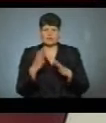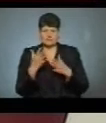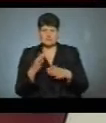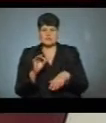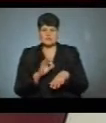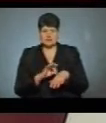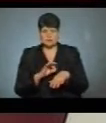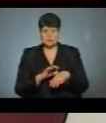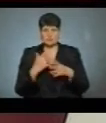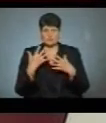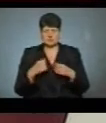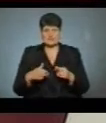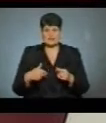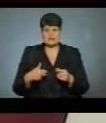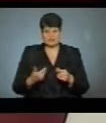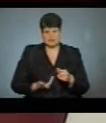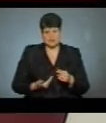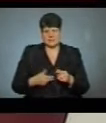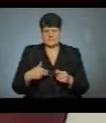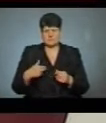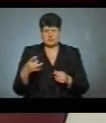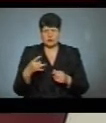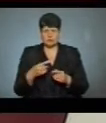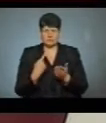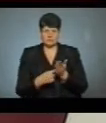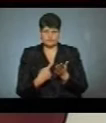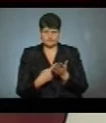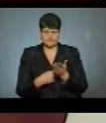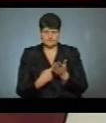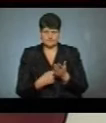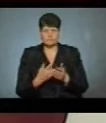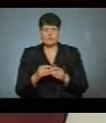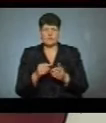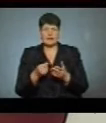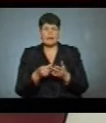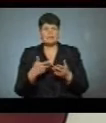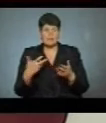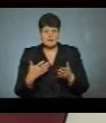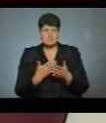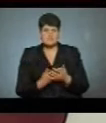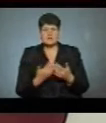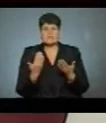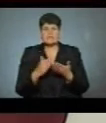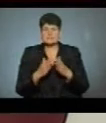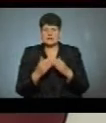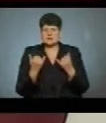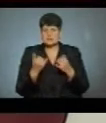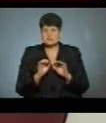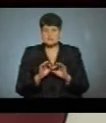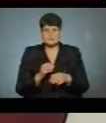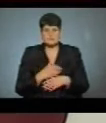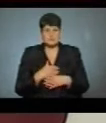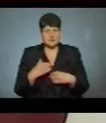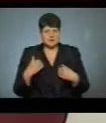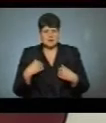на коронавірус у жителя Заліщицького району підтвердили лабораторно. Який наразі стан хворого, лікарі не коментують, розповів